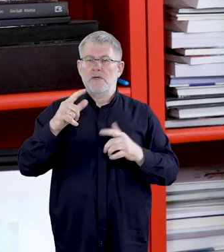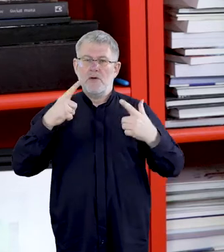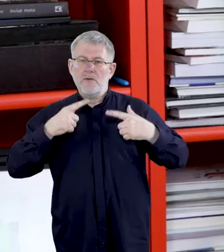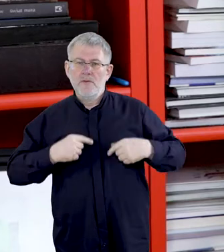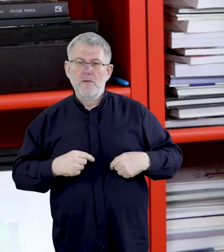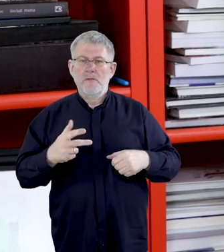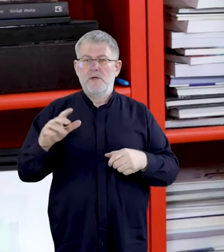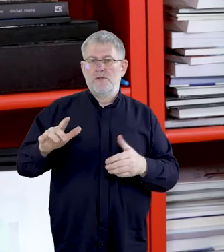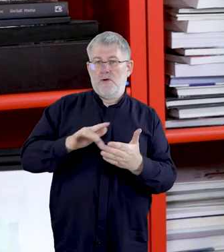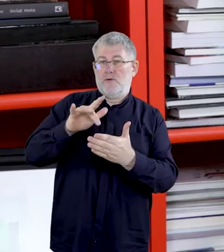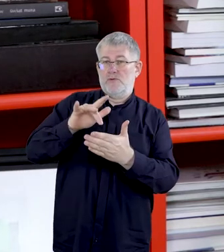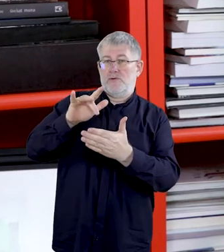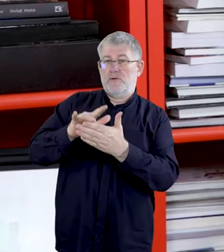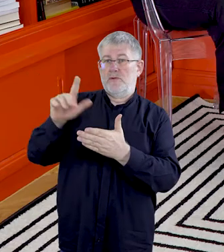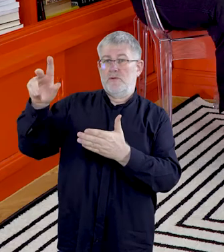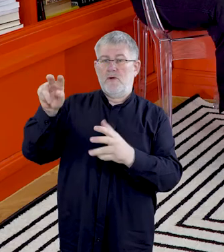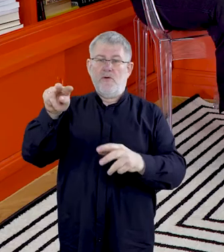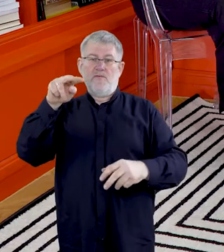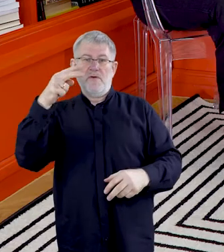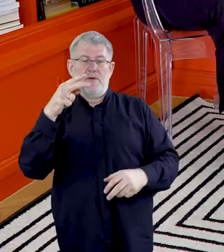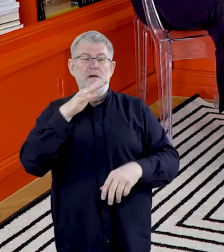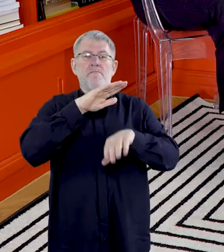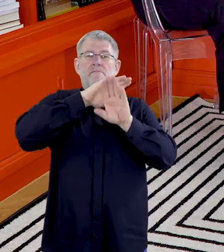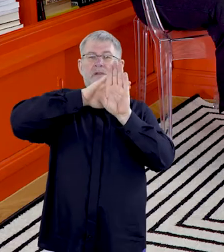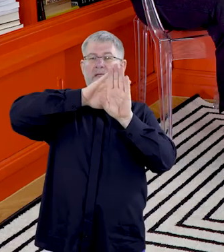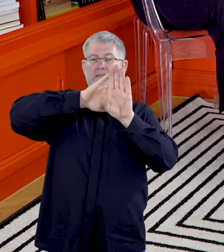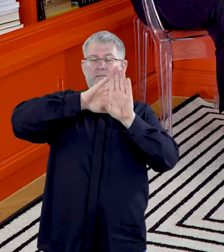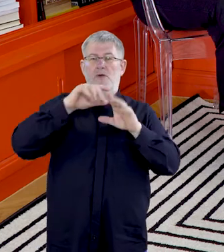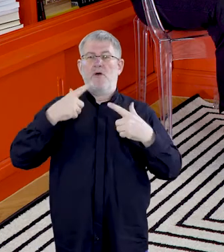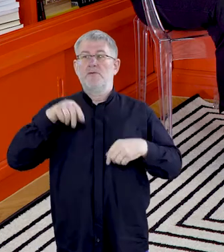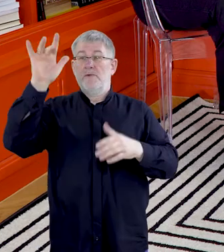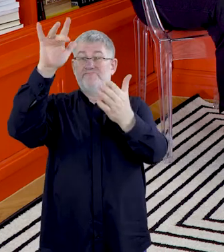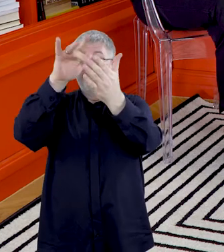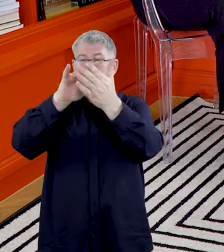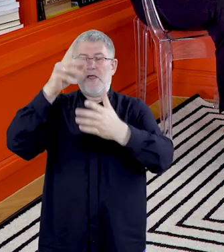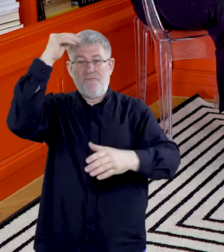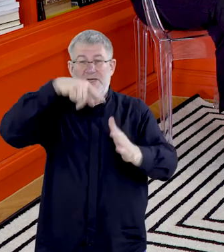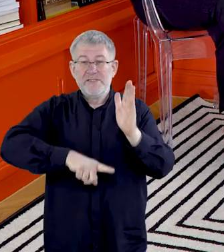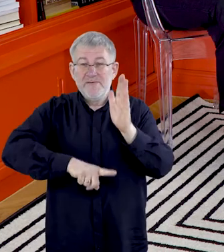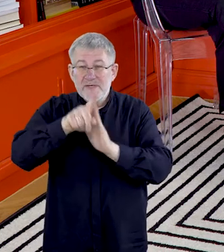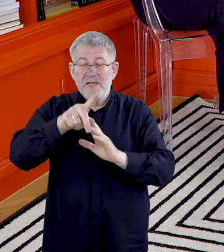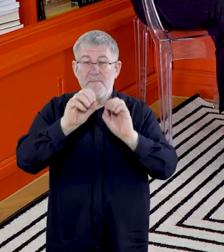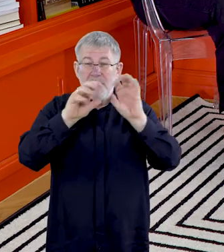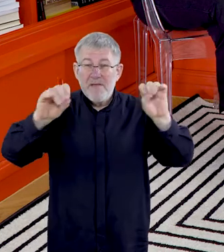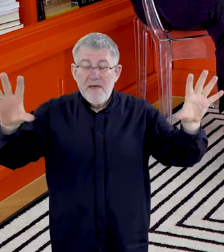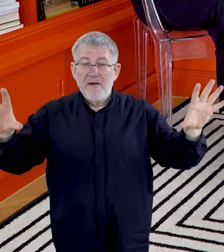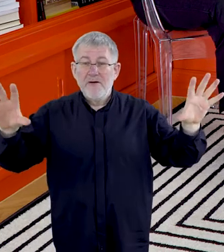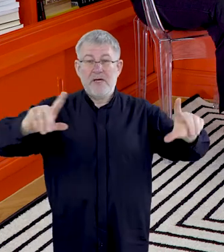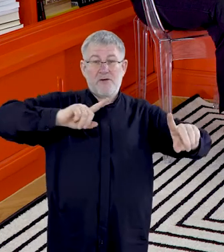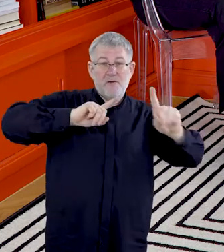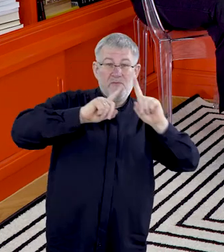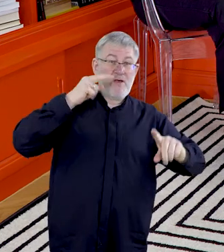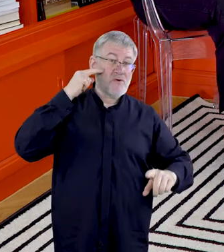osoba z ośrodka odwracała się plecami. Osoba z ośrodka z wykształcenia będąca pedagogiem, terapeutą